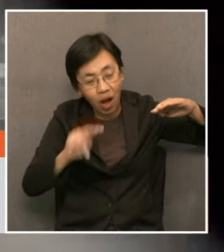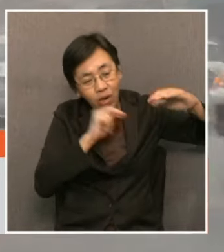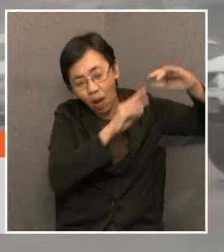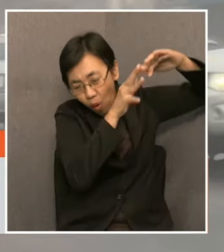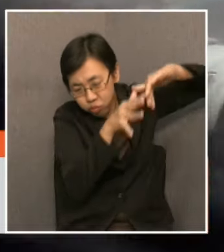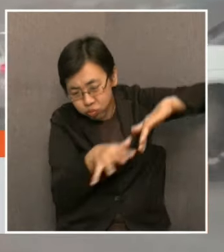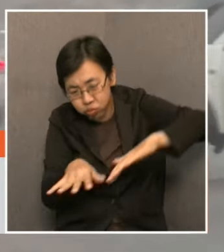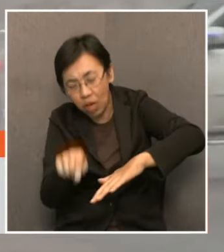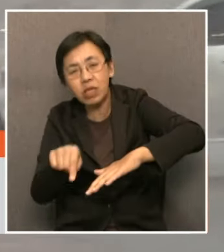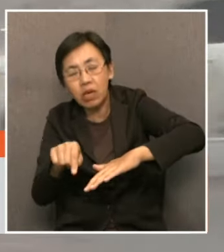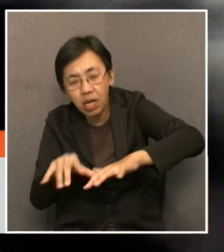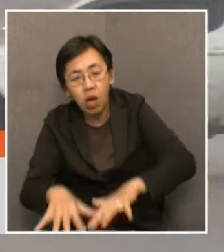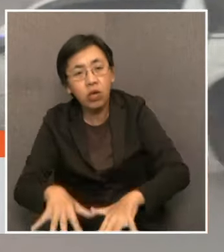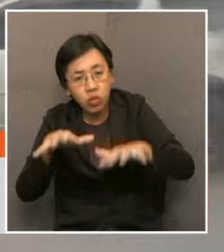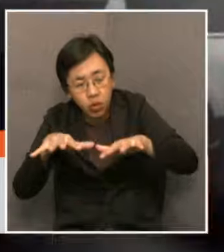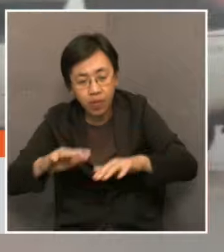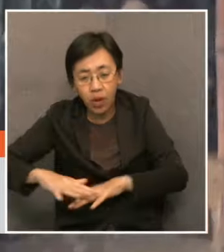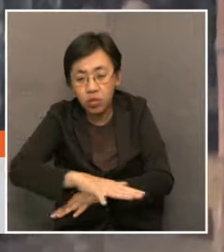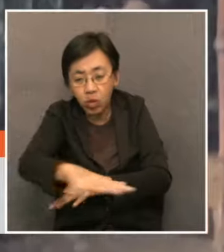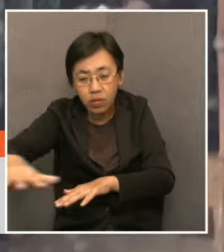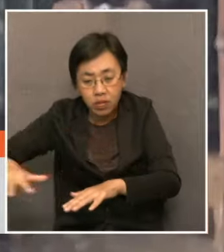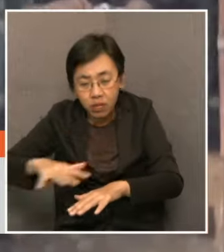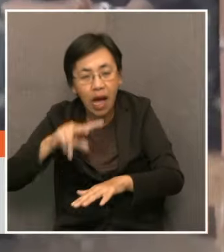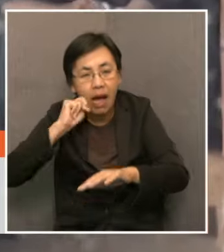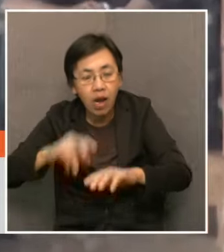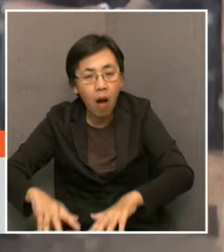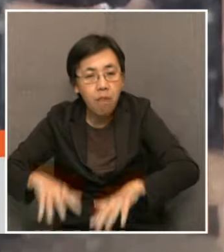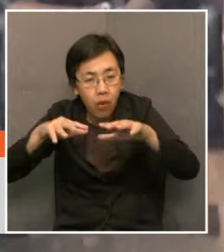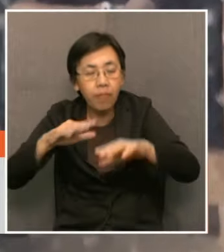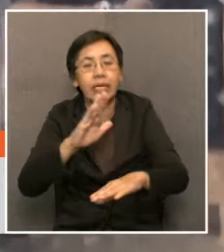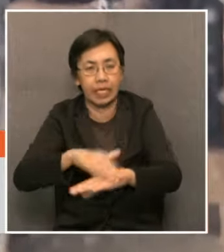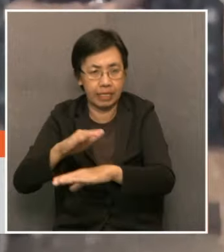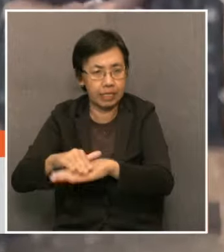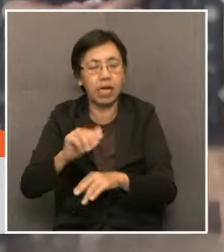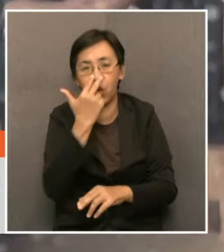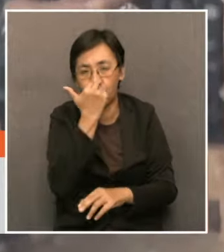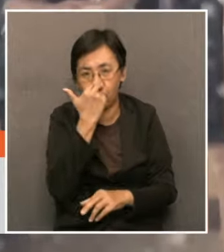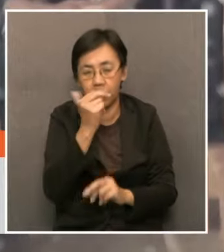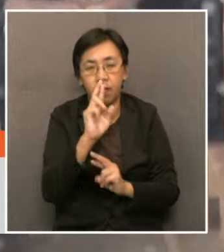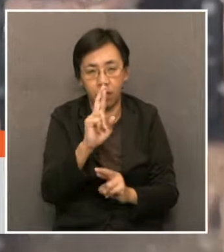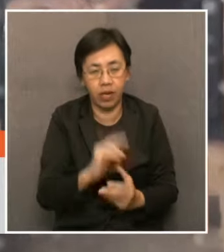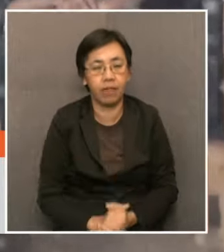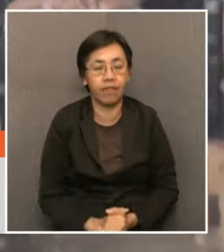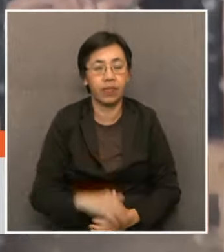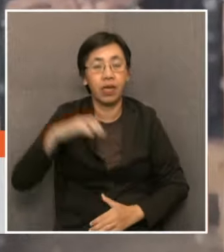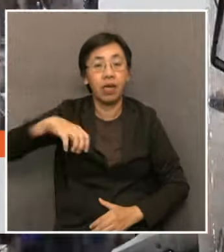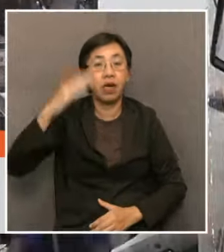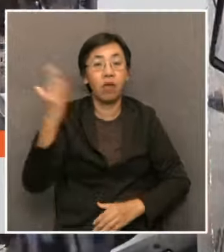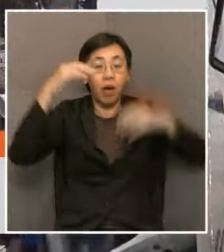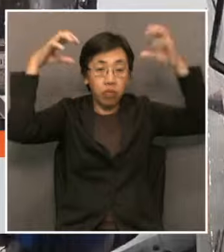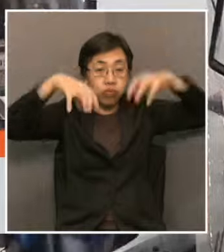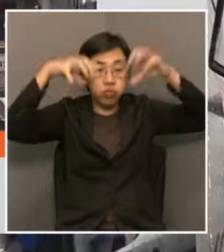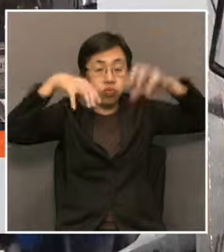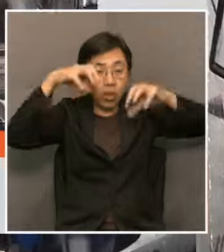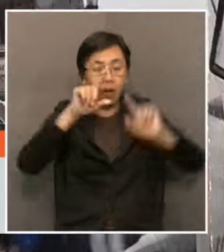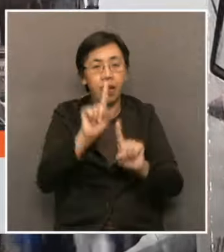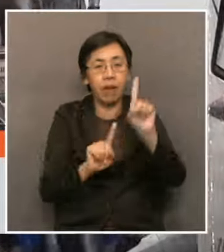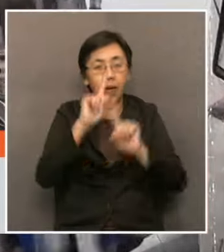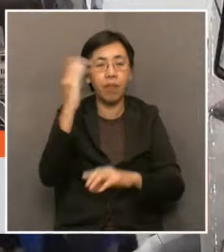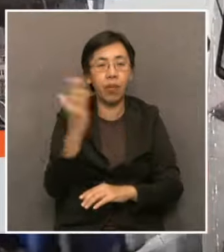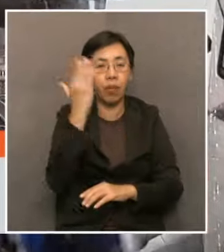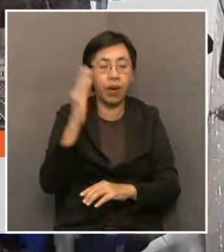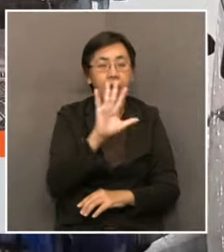านและพื้นที่ลุ่มเอาไว้ด้วยค่ะ ทางกรมอุตุนิยมวิทยายังได้พยากรณ์อากาศล่วงหน้านะครับในช่วงวันที่5ถึง